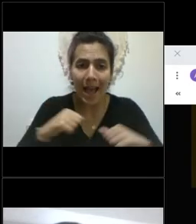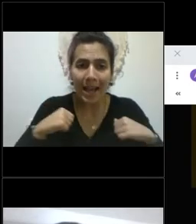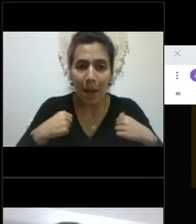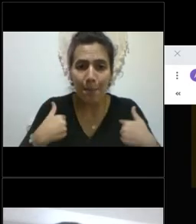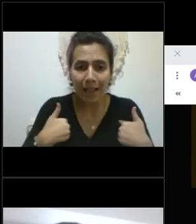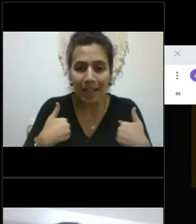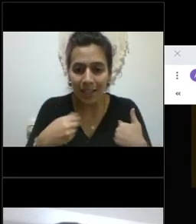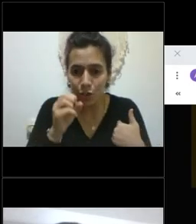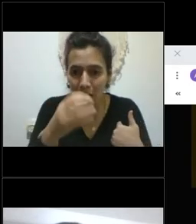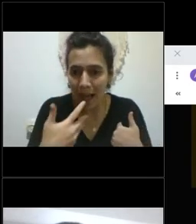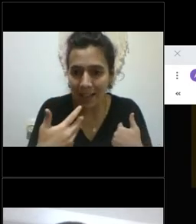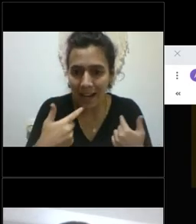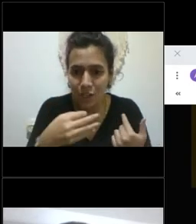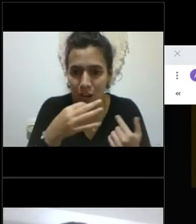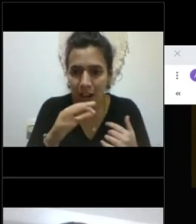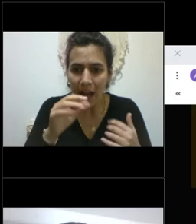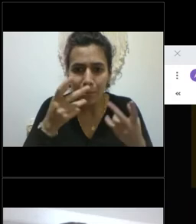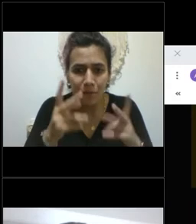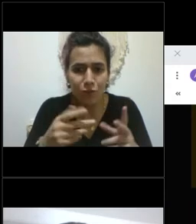אוקיי,